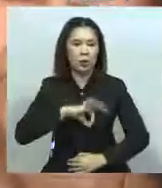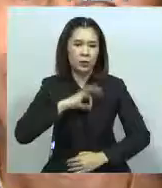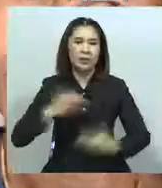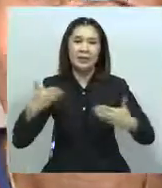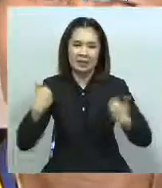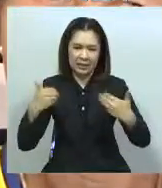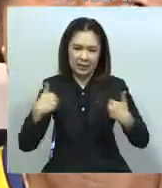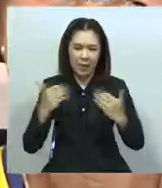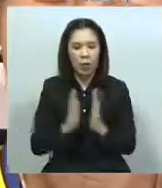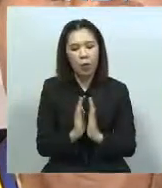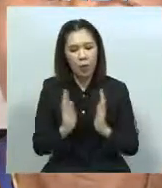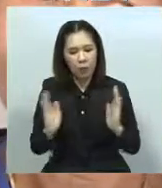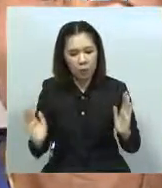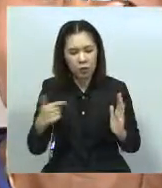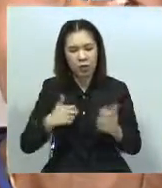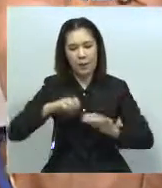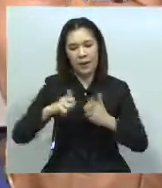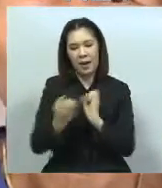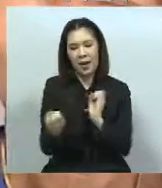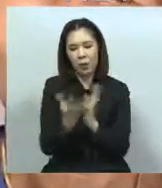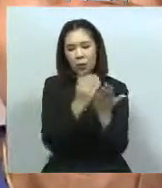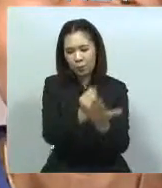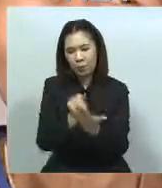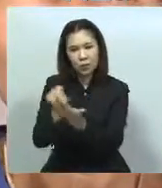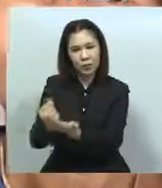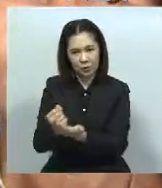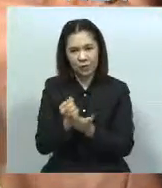ยวข้องนะคะที่รับฟังความเดือดร้อนของประชาชนค่ะ